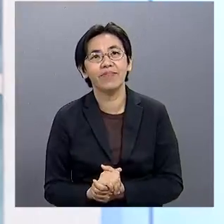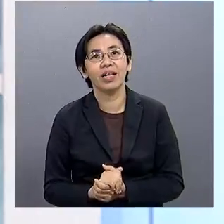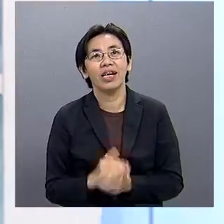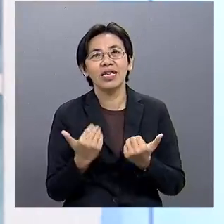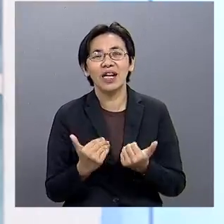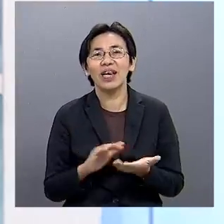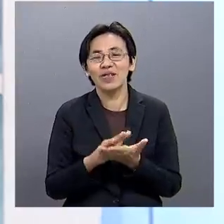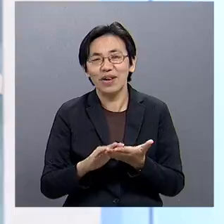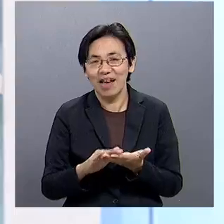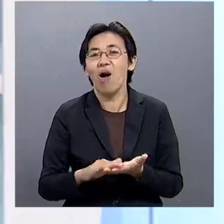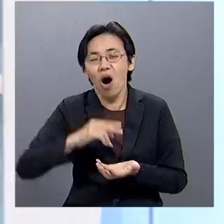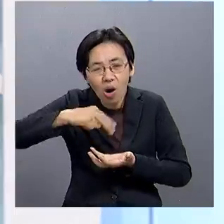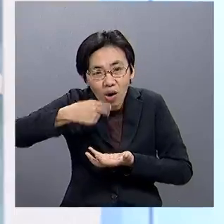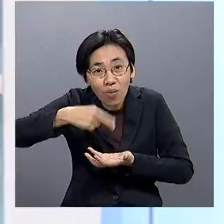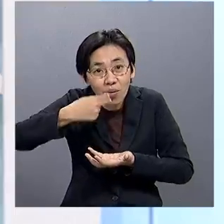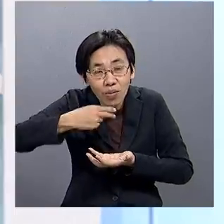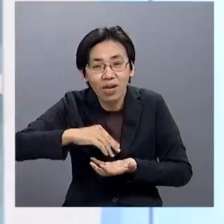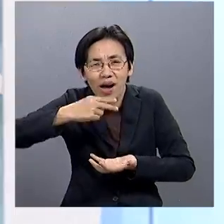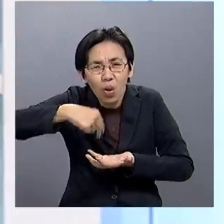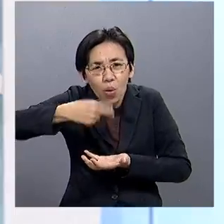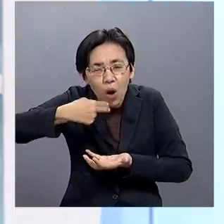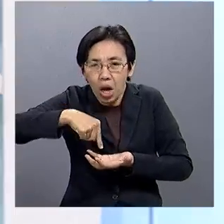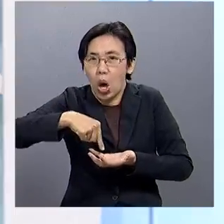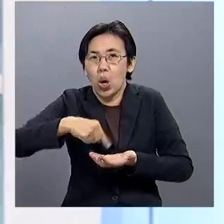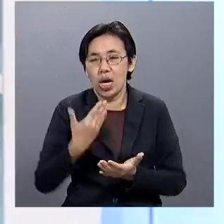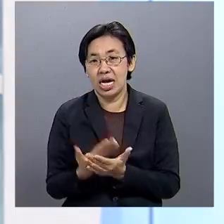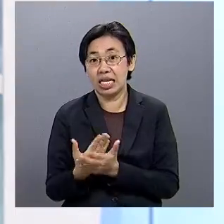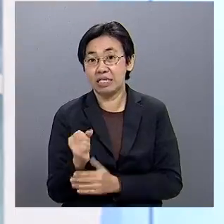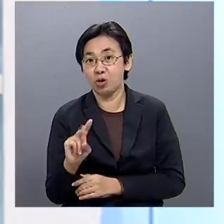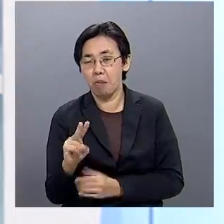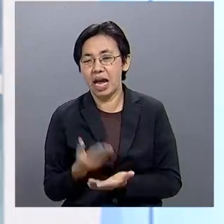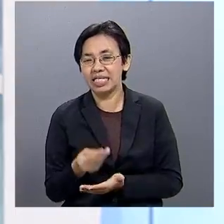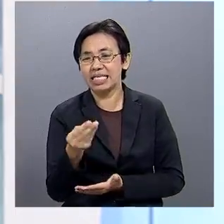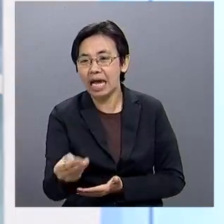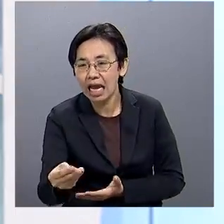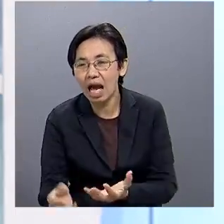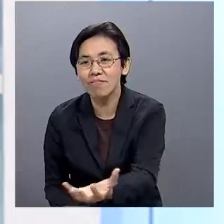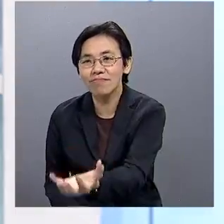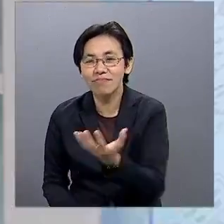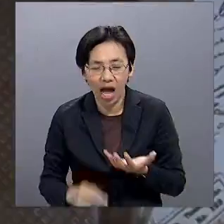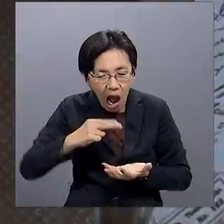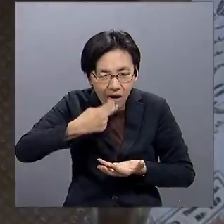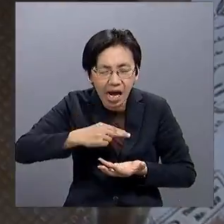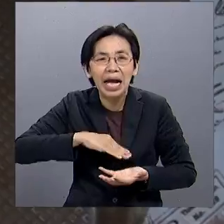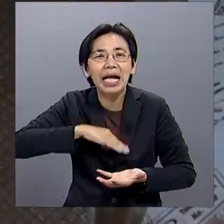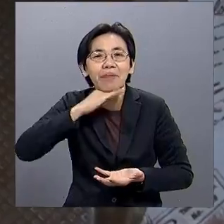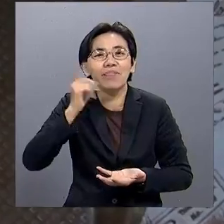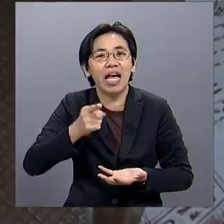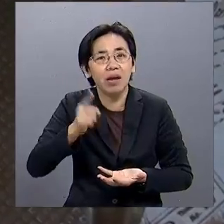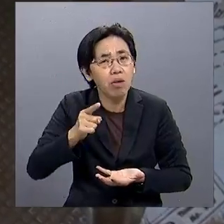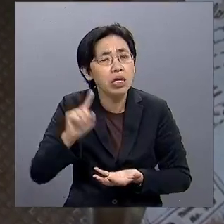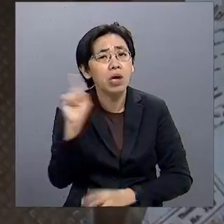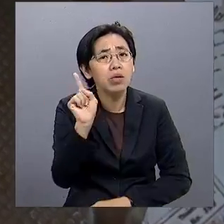กว่านะร้านนี้เขาบอกว่ากำเงินไป12บาทอิ่มแน่นอนค่ะอยู่ที่จังหวัดชลบุรีไปติดตามกันเลยค่ะ